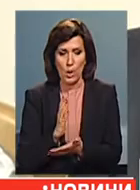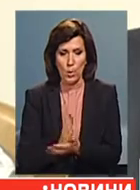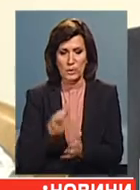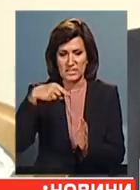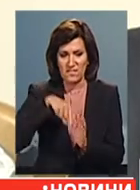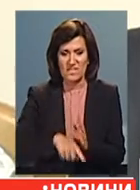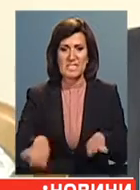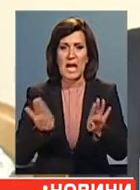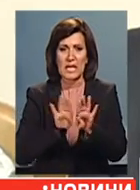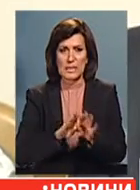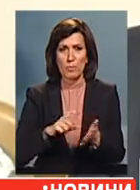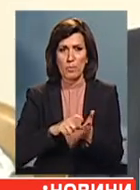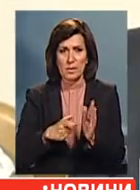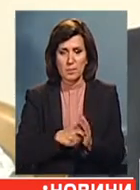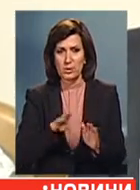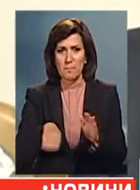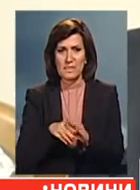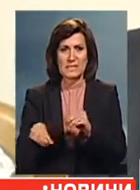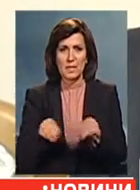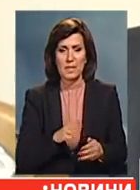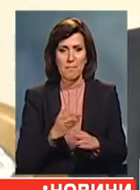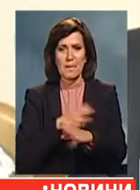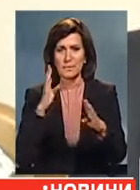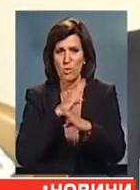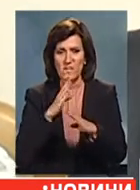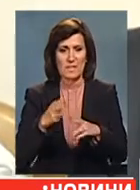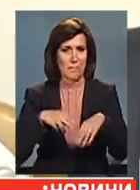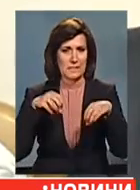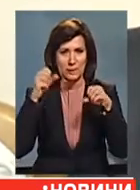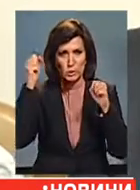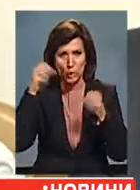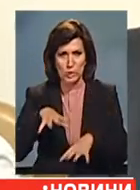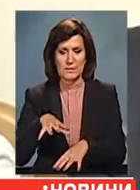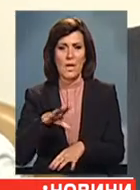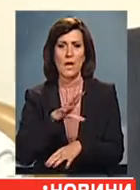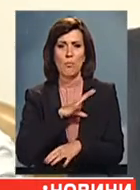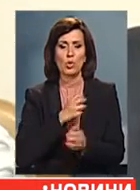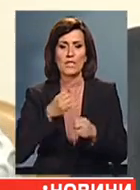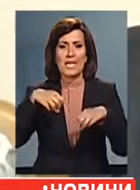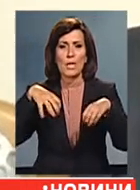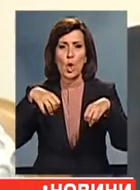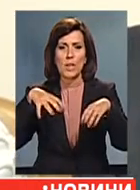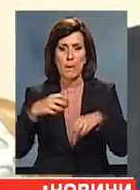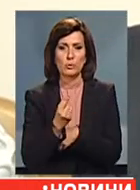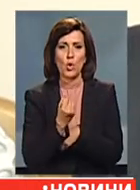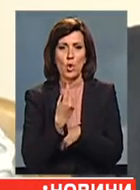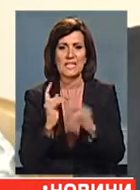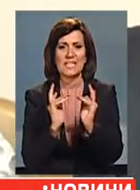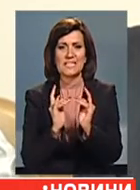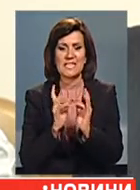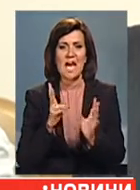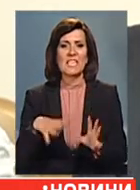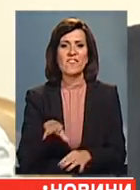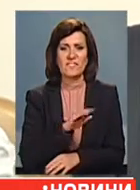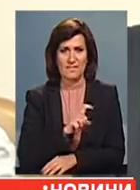в закритому приміщенні під землею, без повітря, без сонця. Було декілька лампочок, було 11 нар на всіх,